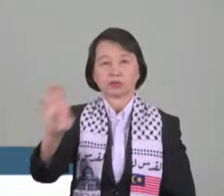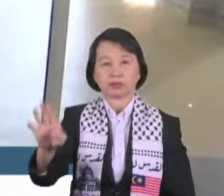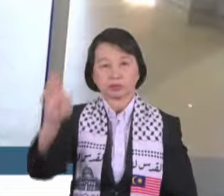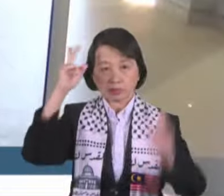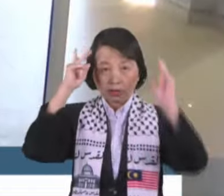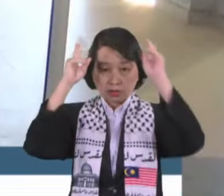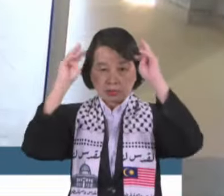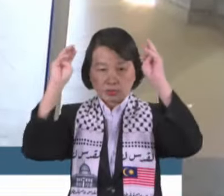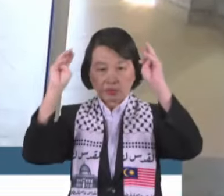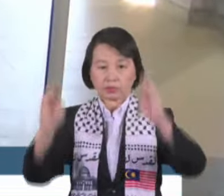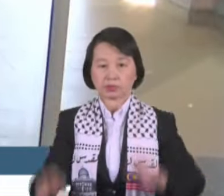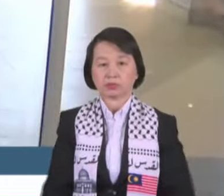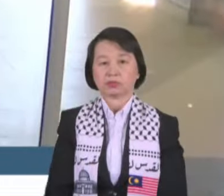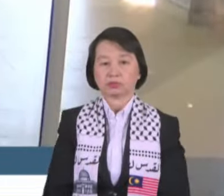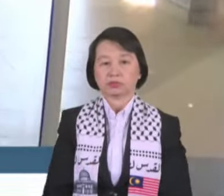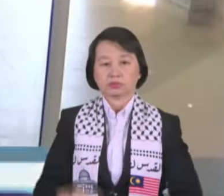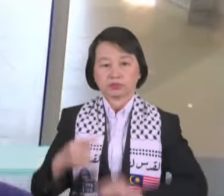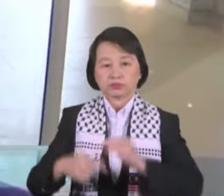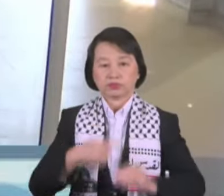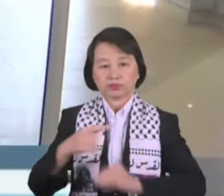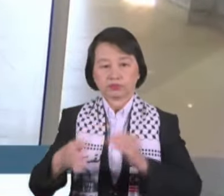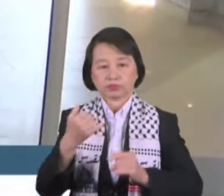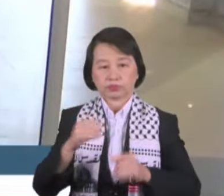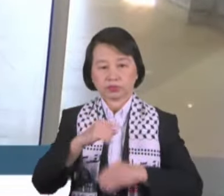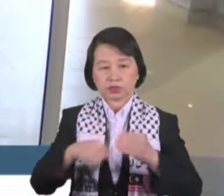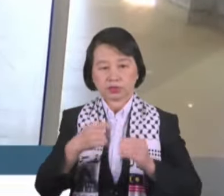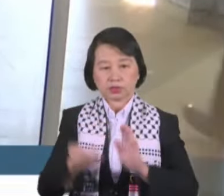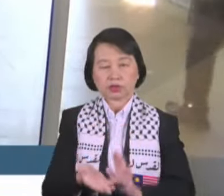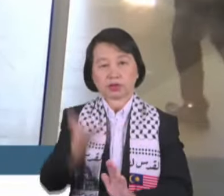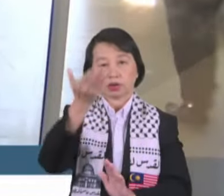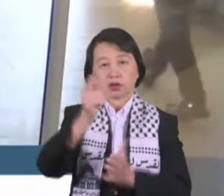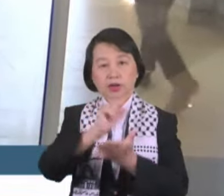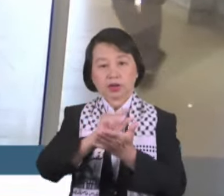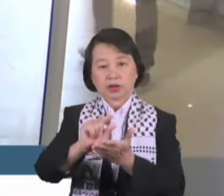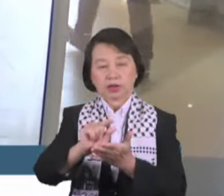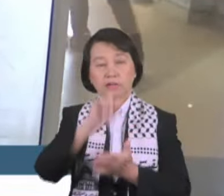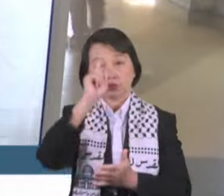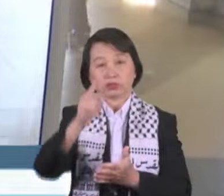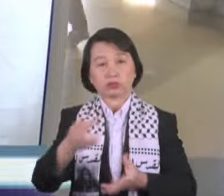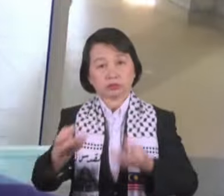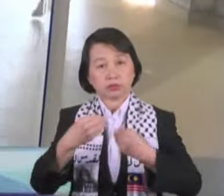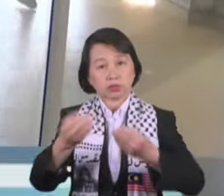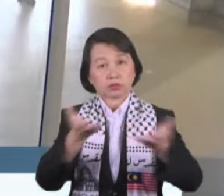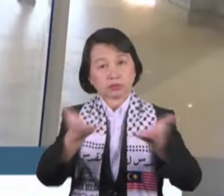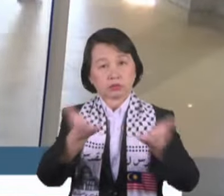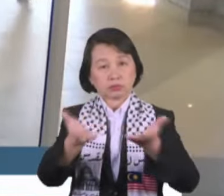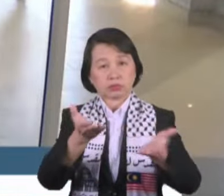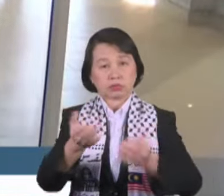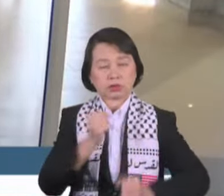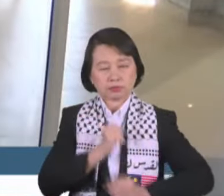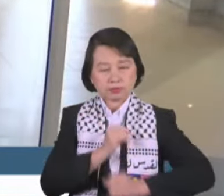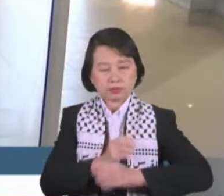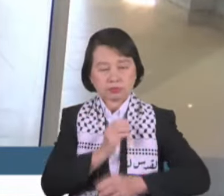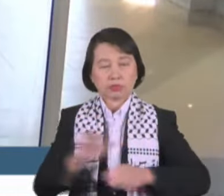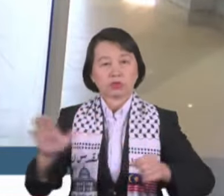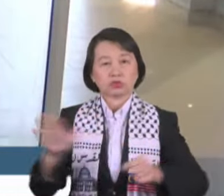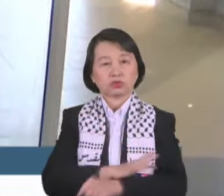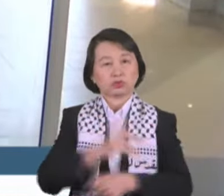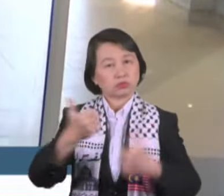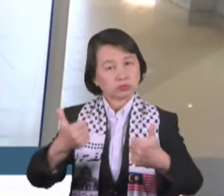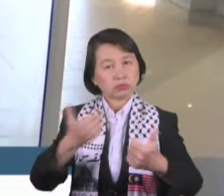Menteri. Pasal fasa dan juga kenaikan gaji ini sudah pasti memberi perkhidmatan dan produktiviti yang